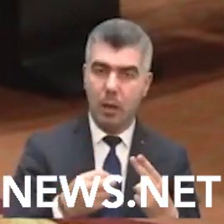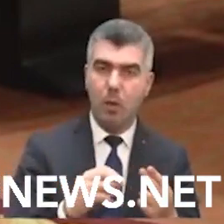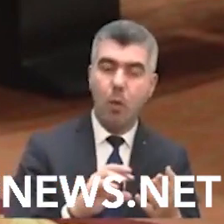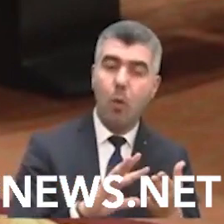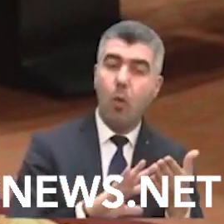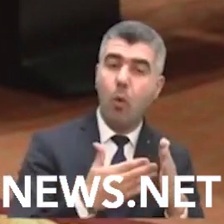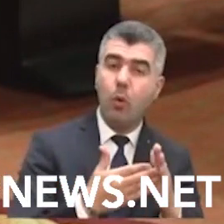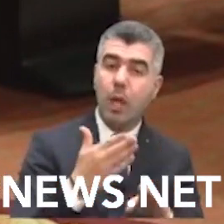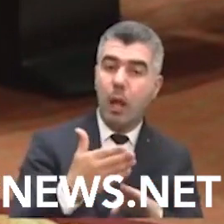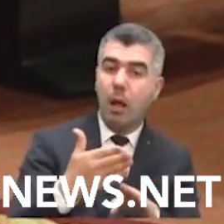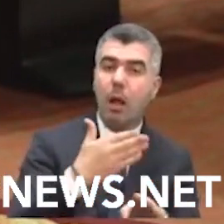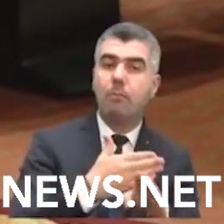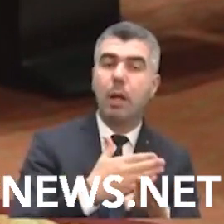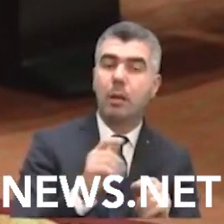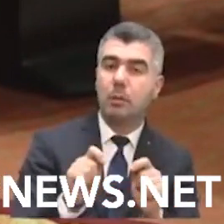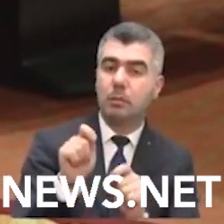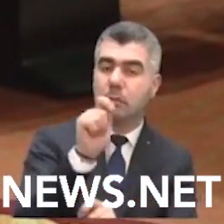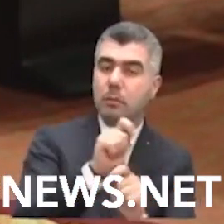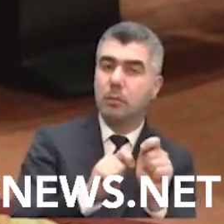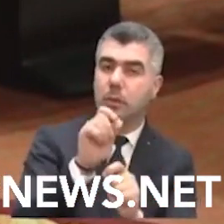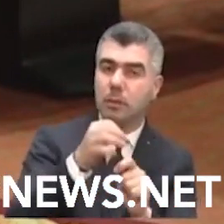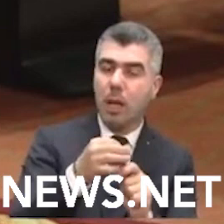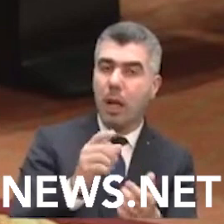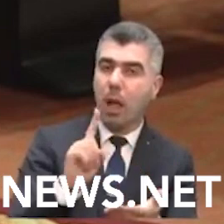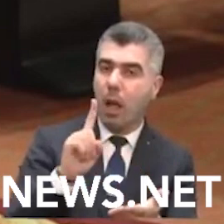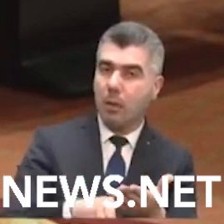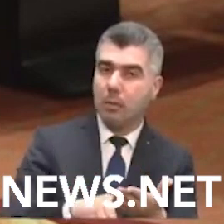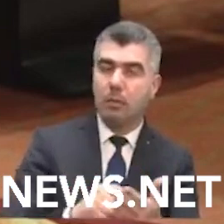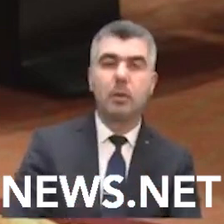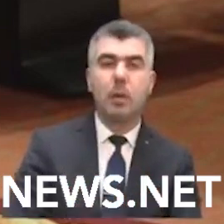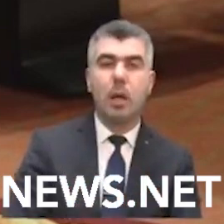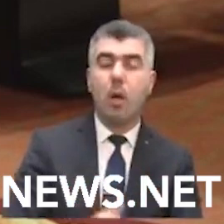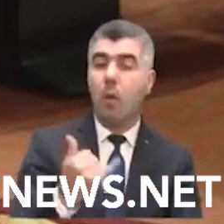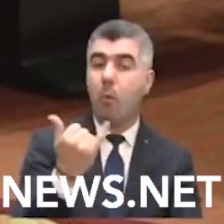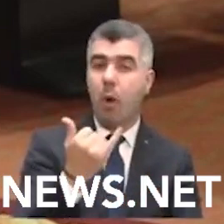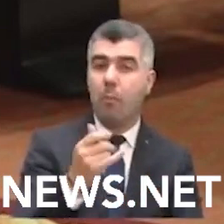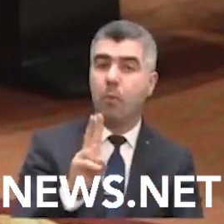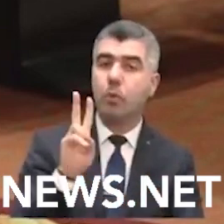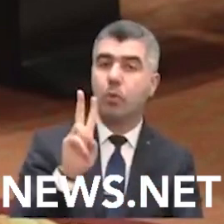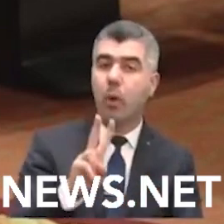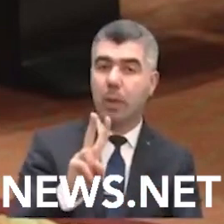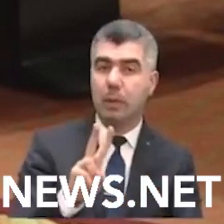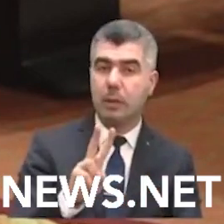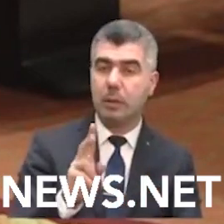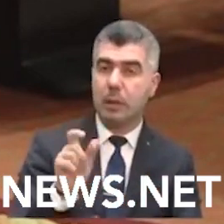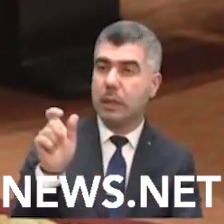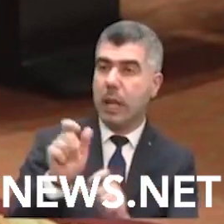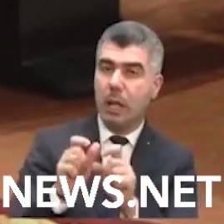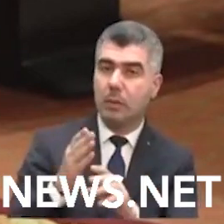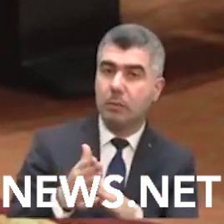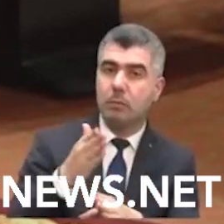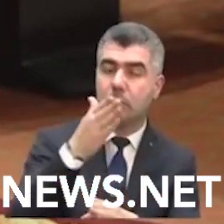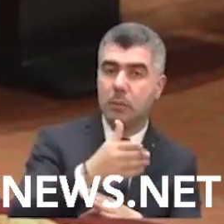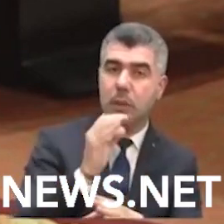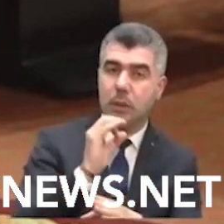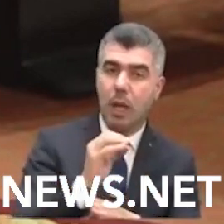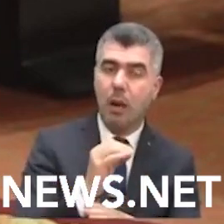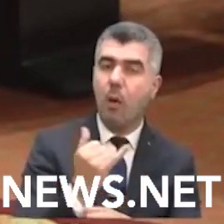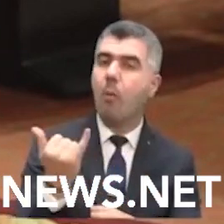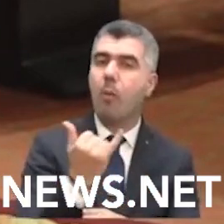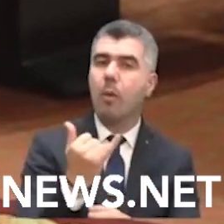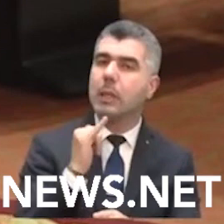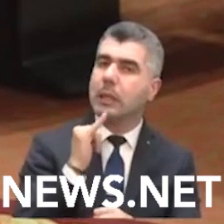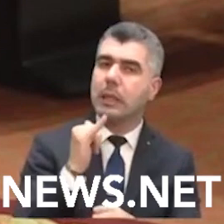بالدراسات القبلية وجدوى إنجازها، على اعتبار أن النقل الحضري بواسطة الحافلات يبقى الوسيلة